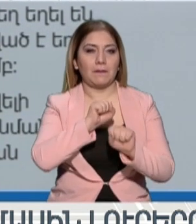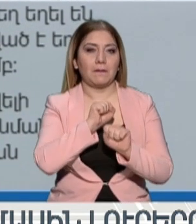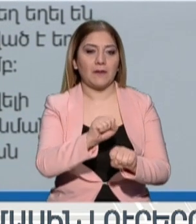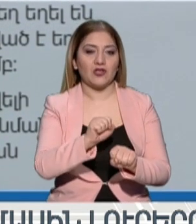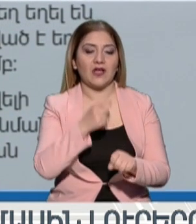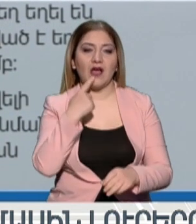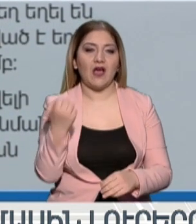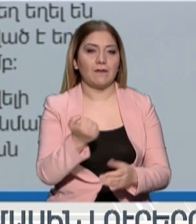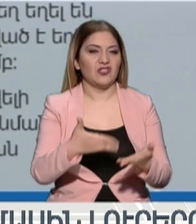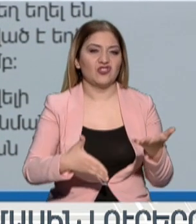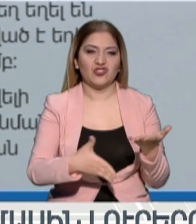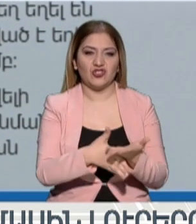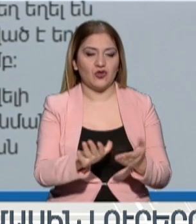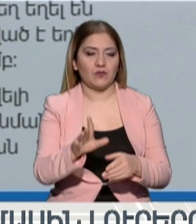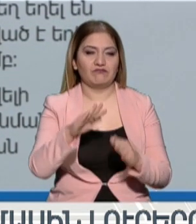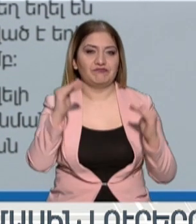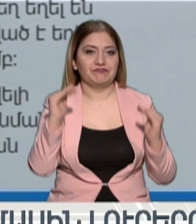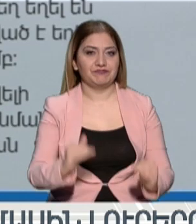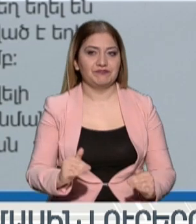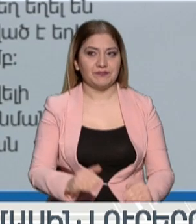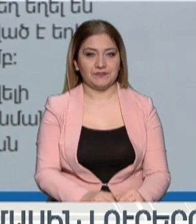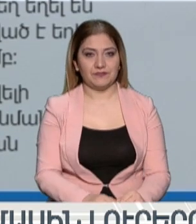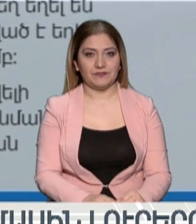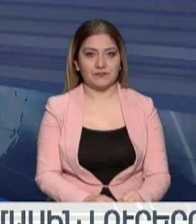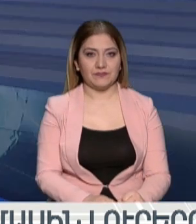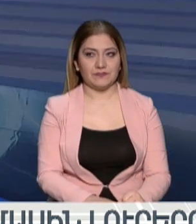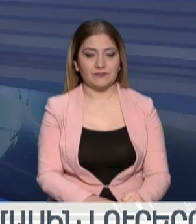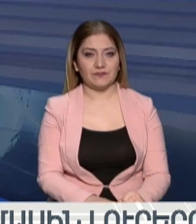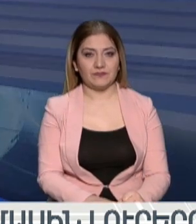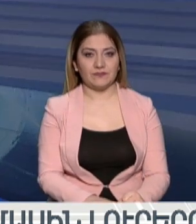պաշտպանության ամրապնդմանը, ասված է հայտարարությունը։